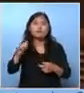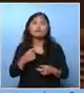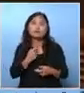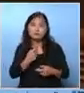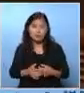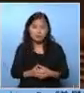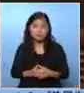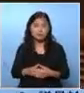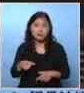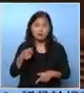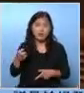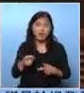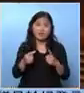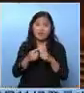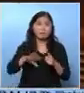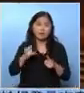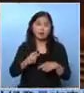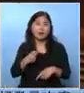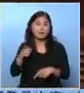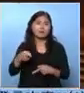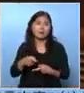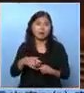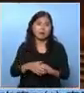我幫你湊人數，咪你咪唔使走。